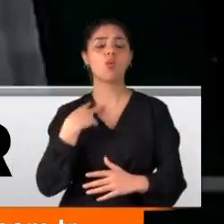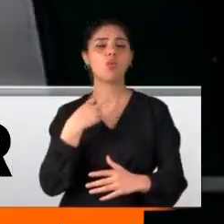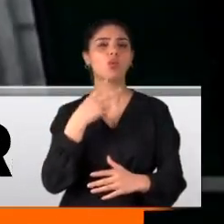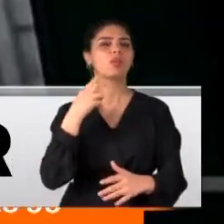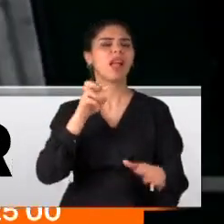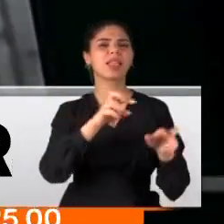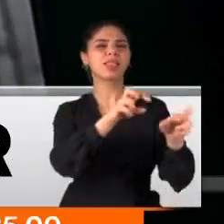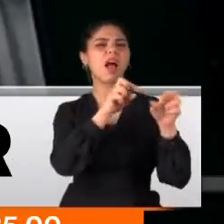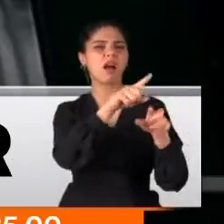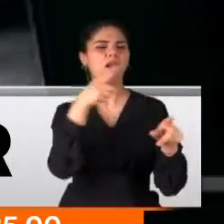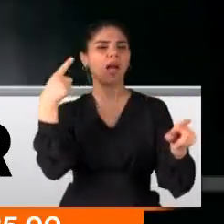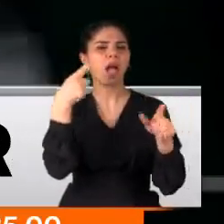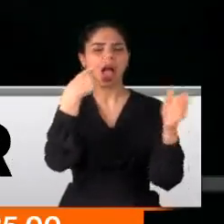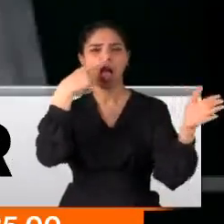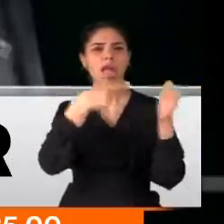yansıdı.